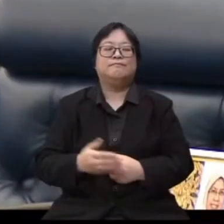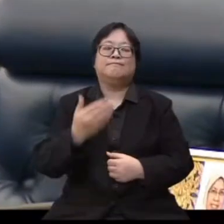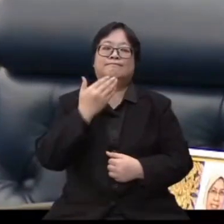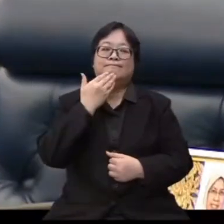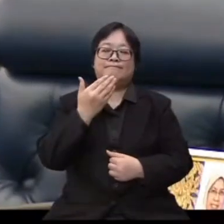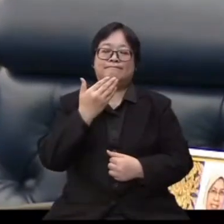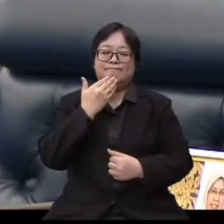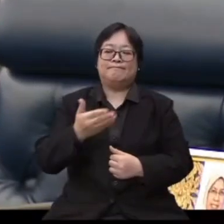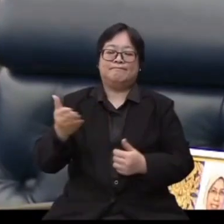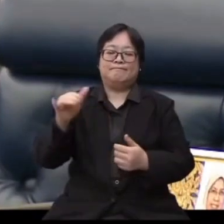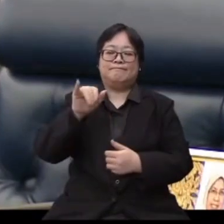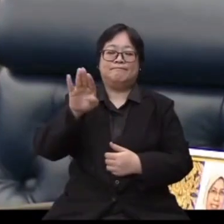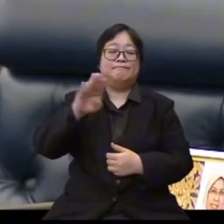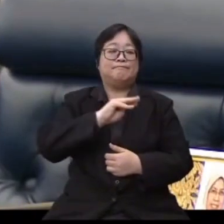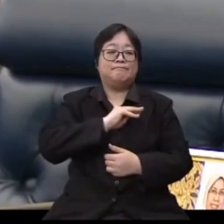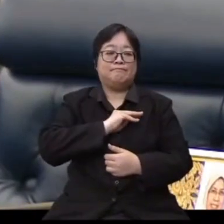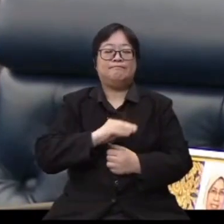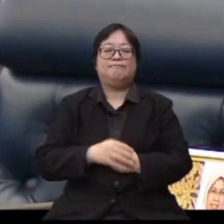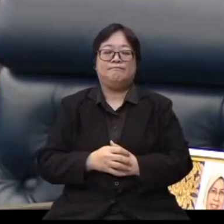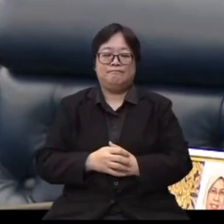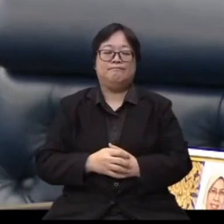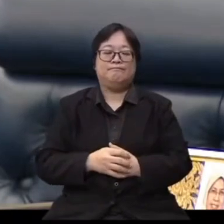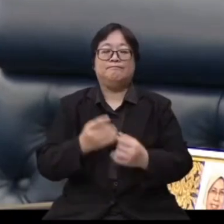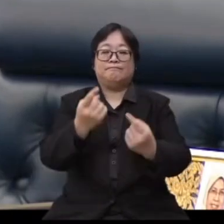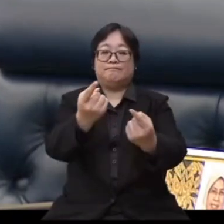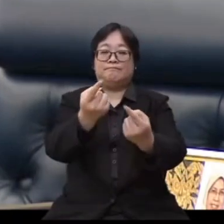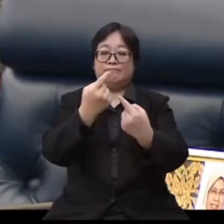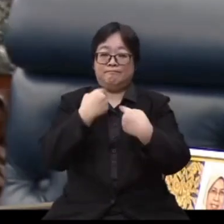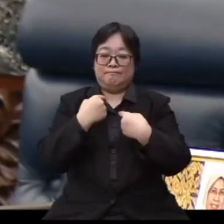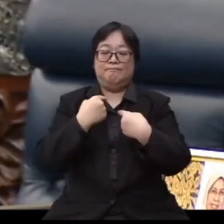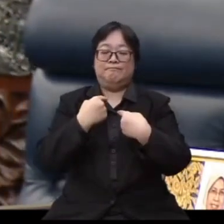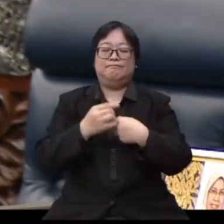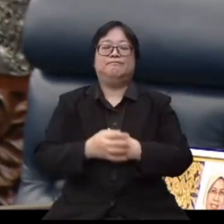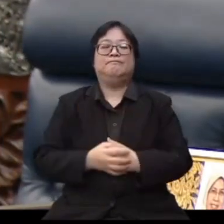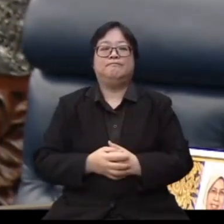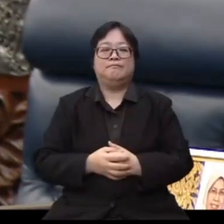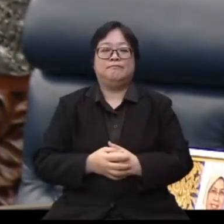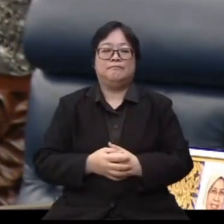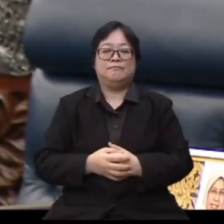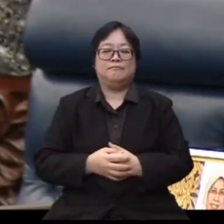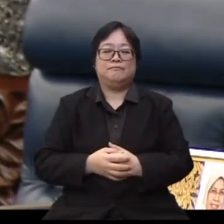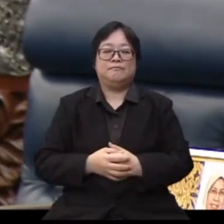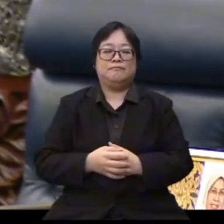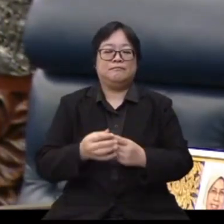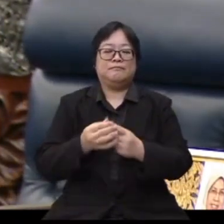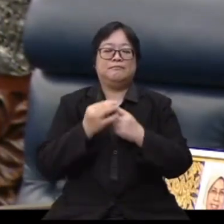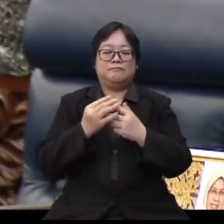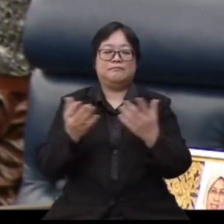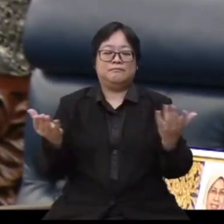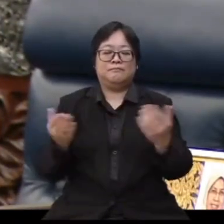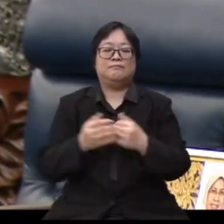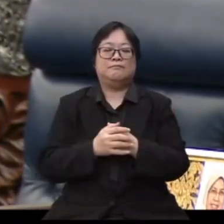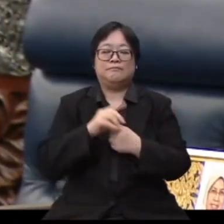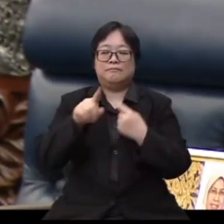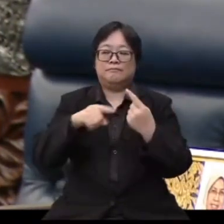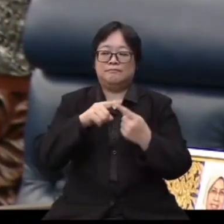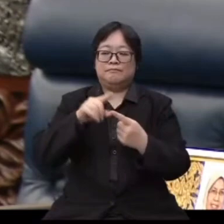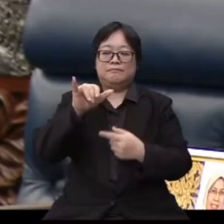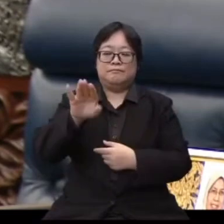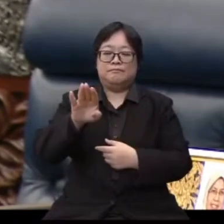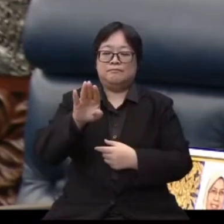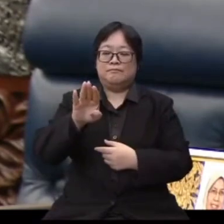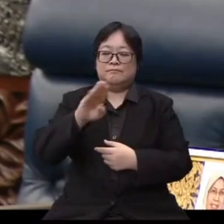Terima kasih. Terima kasih Yang Berhormat Menteri di atas jawapan yang telah diberikan. Terutamanya